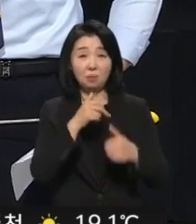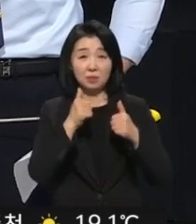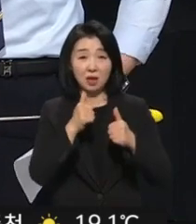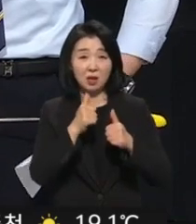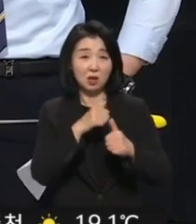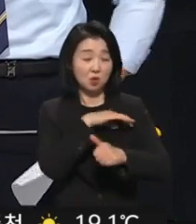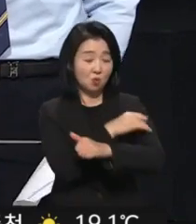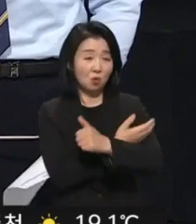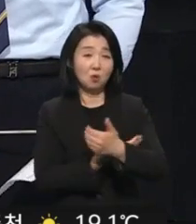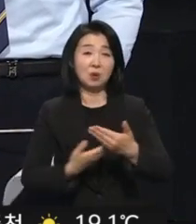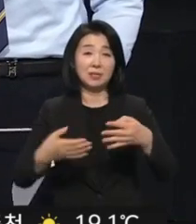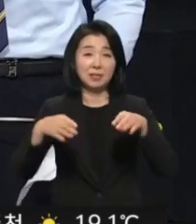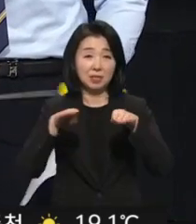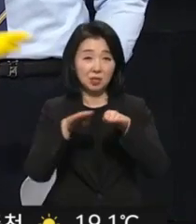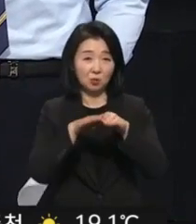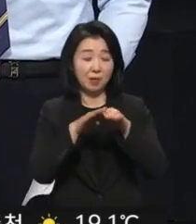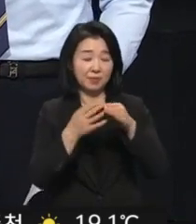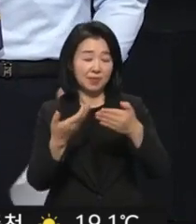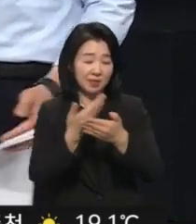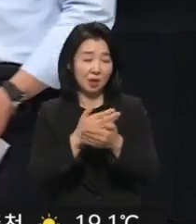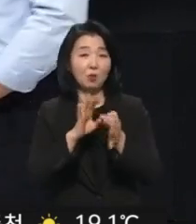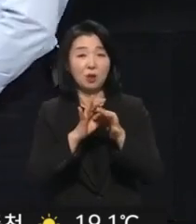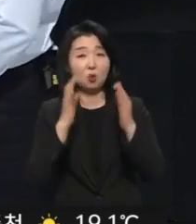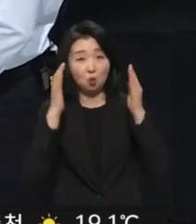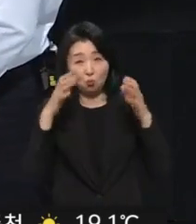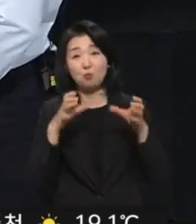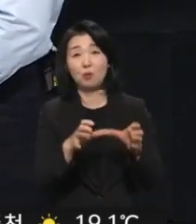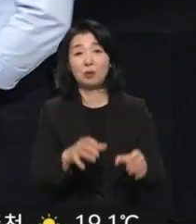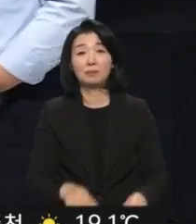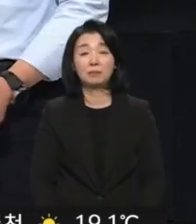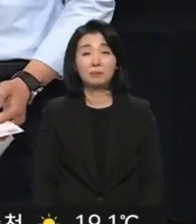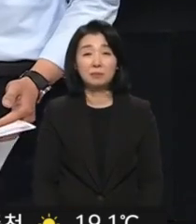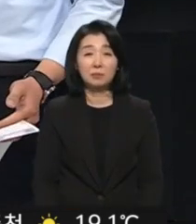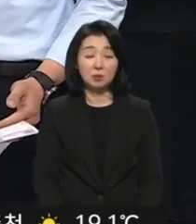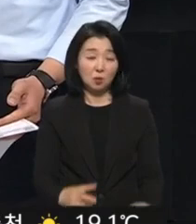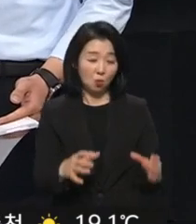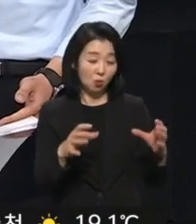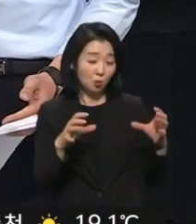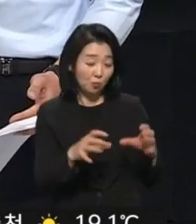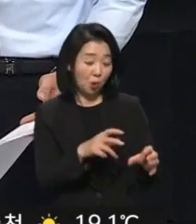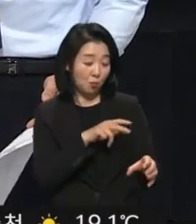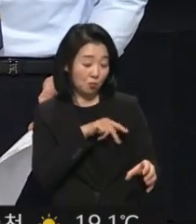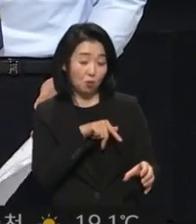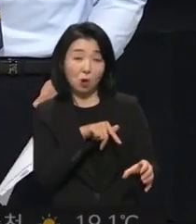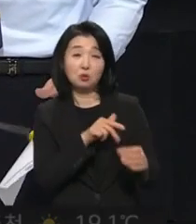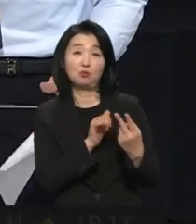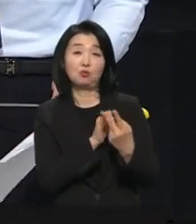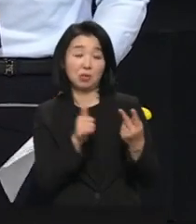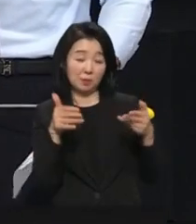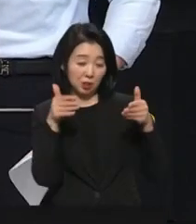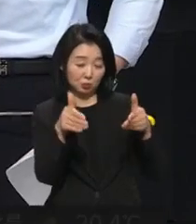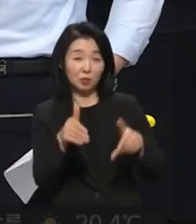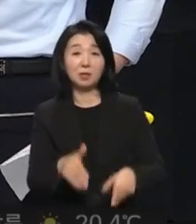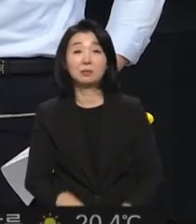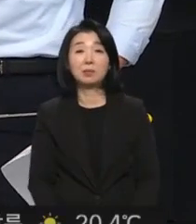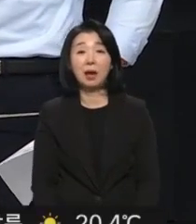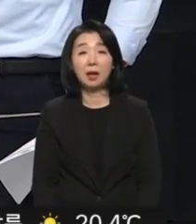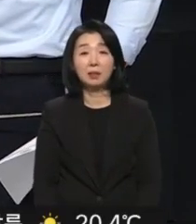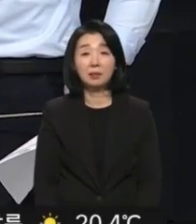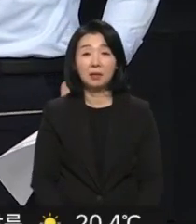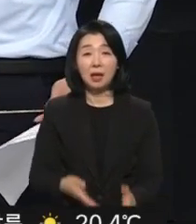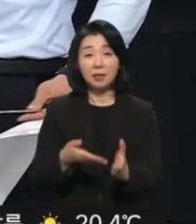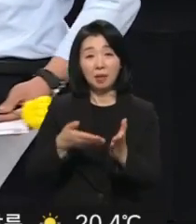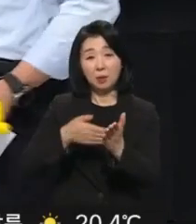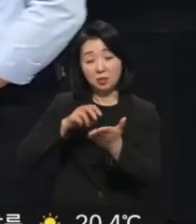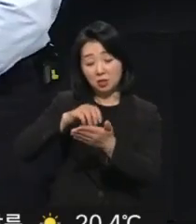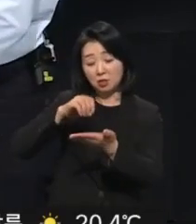만든 공부 모임인데요. 오늘 주민은 이 철엄회에 소속된 의원 두 명에게 포커스를 맞춰볼까 합니다. 먼저 이 대변인직에서